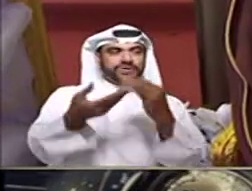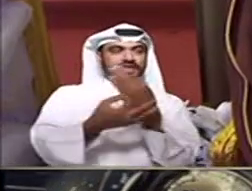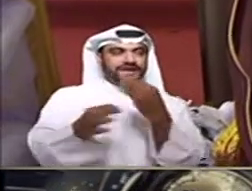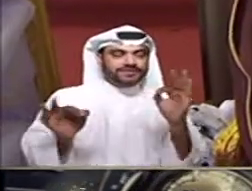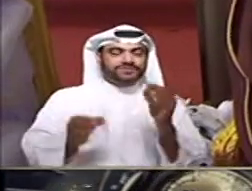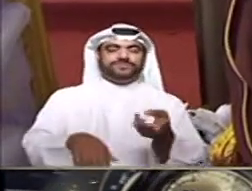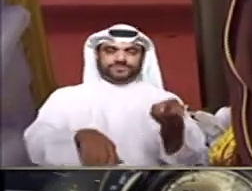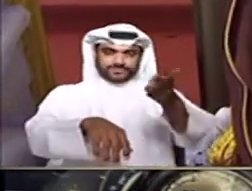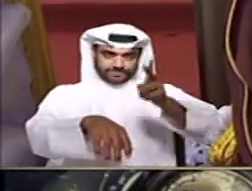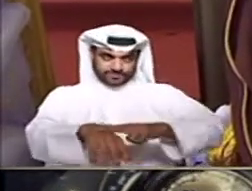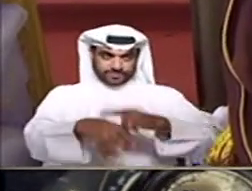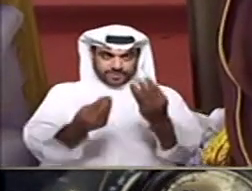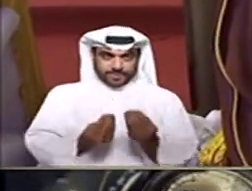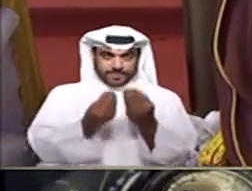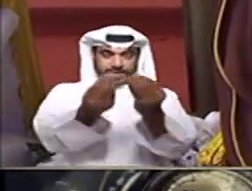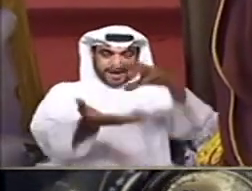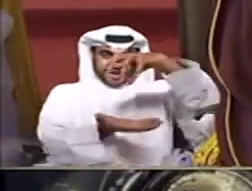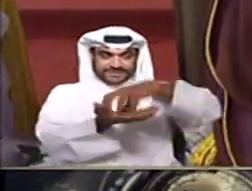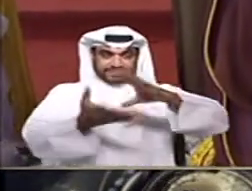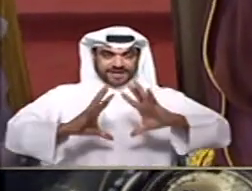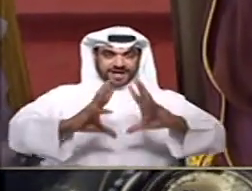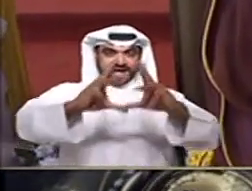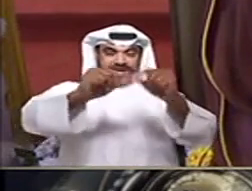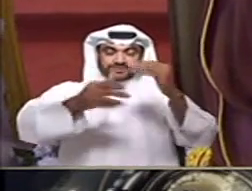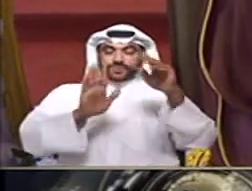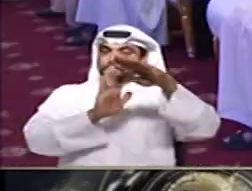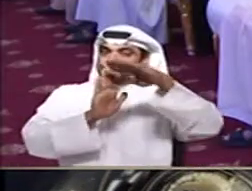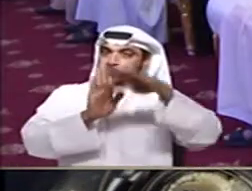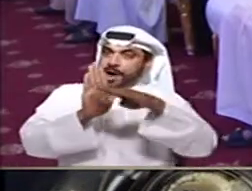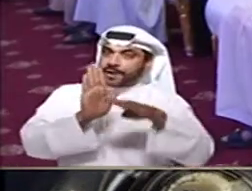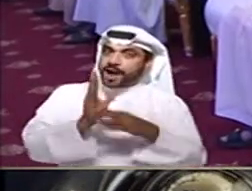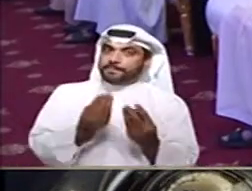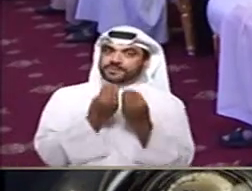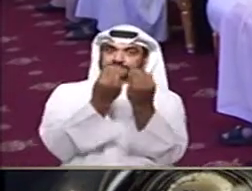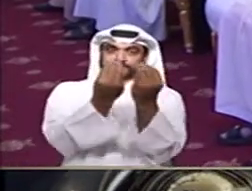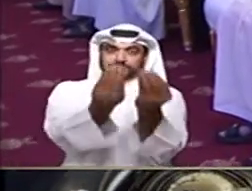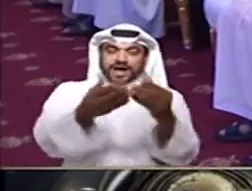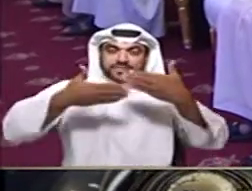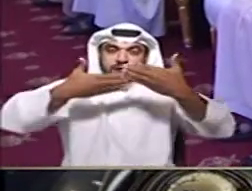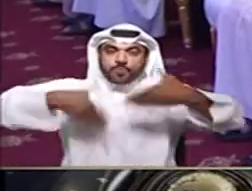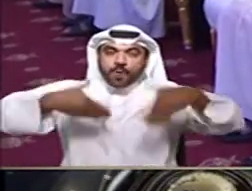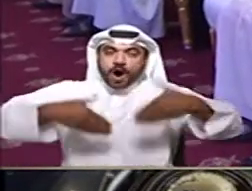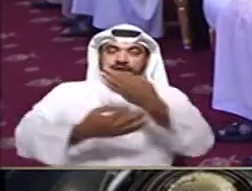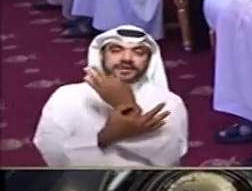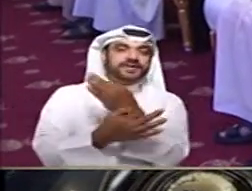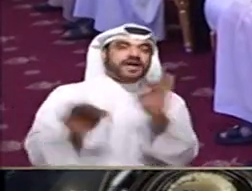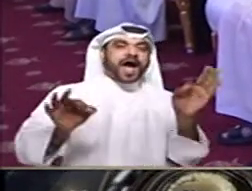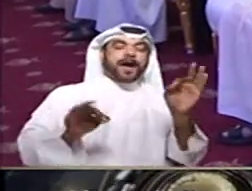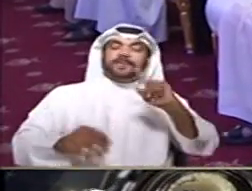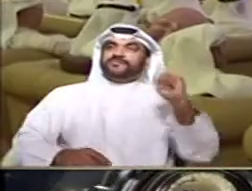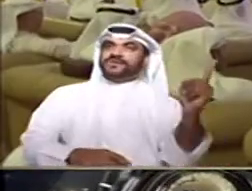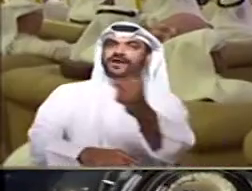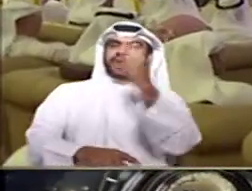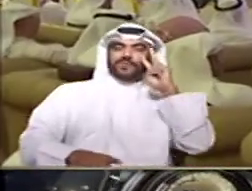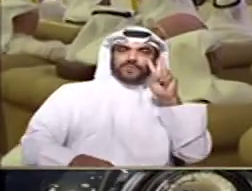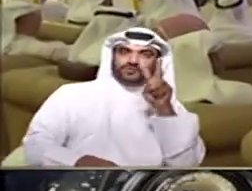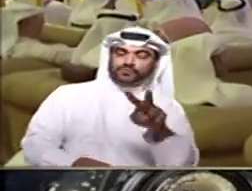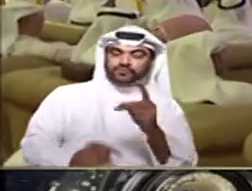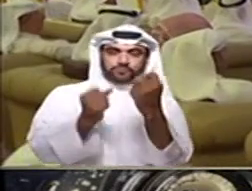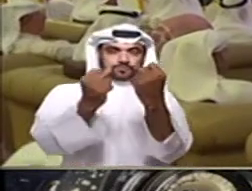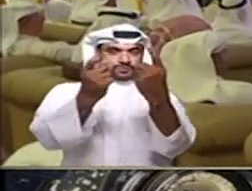سموه أن توفير هذه الاحتياجات ودعم البرامج الخاصة بذوي الإعاقة سينعكس